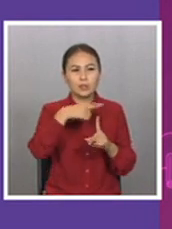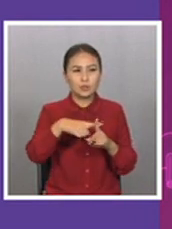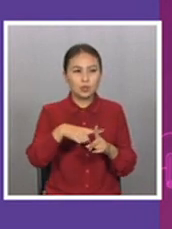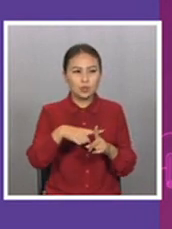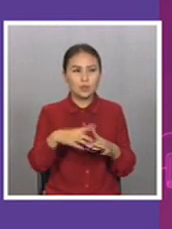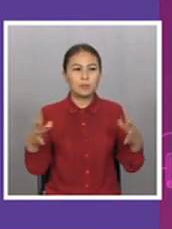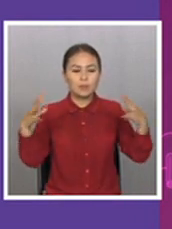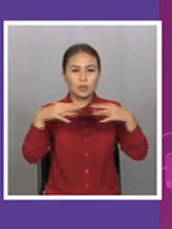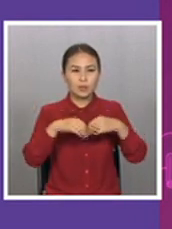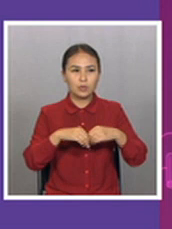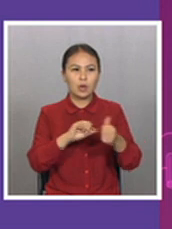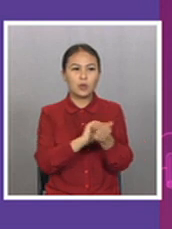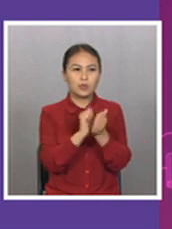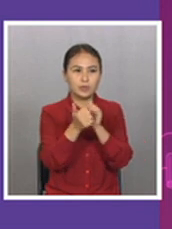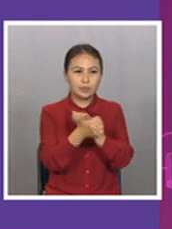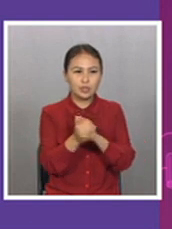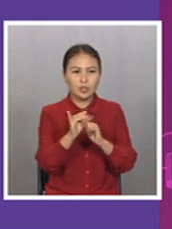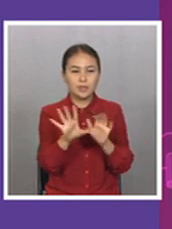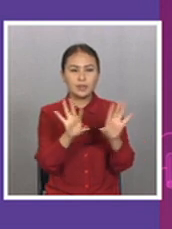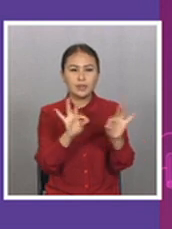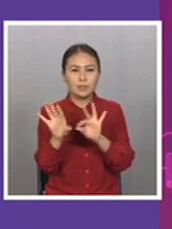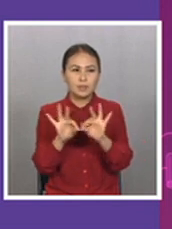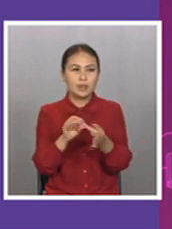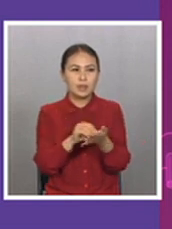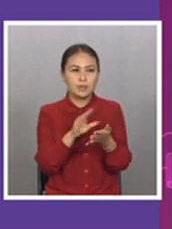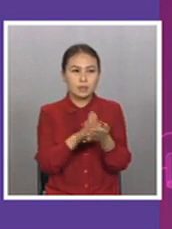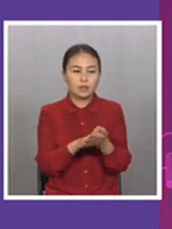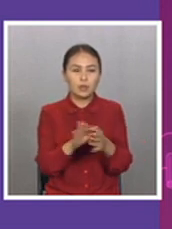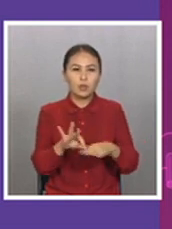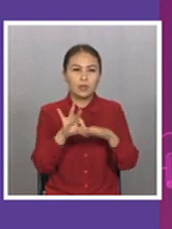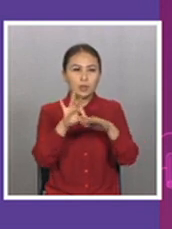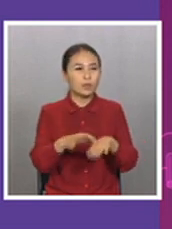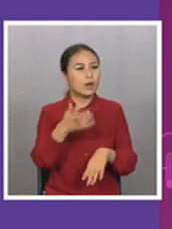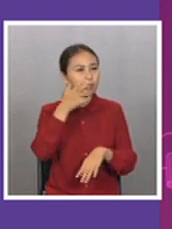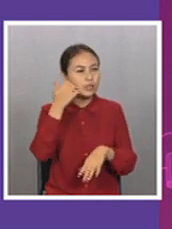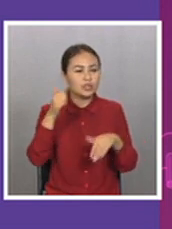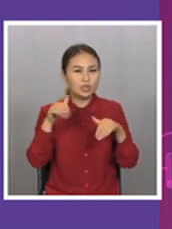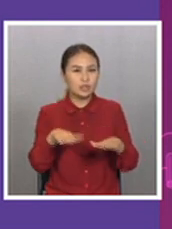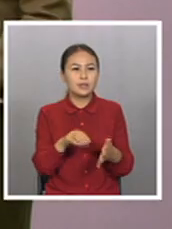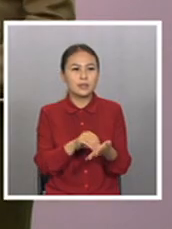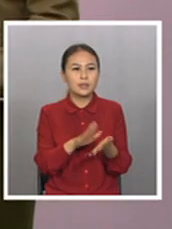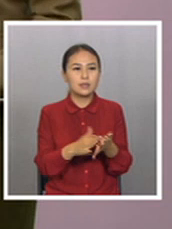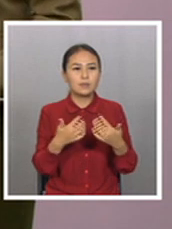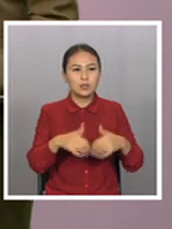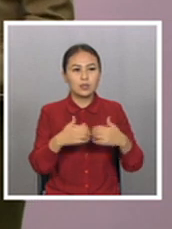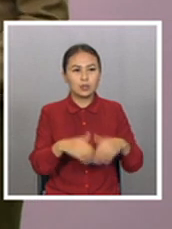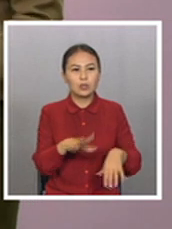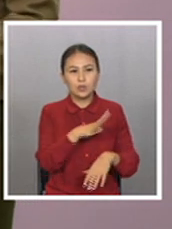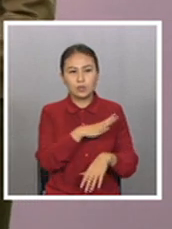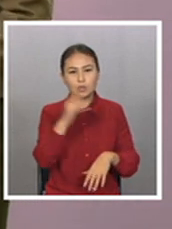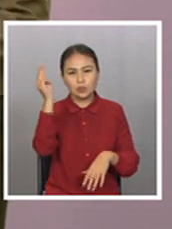жиындардың қиылысуы мен бірігуінің ауыстырымдылық және терімділік қасиеттерін қолдану